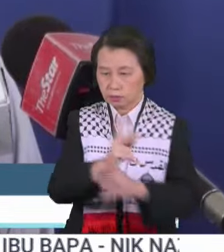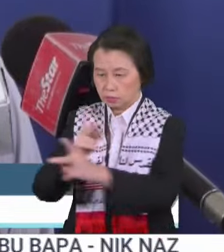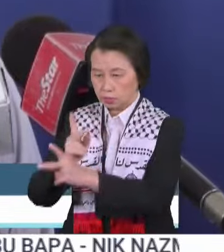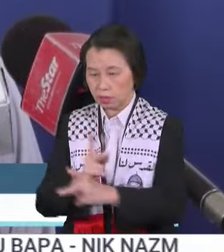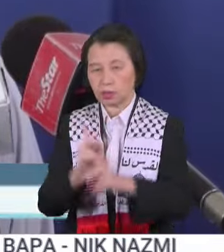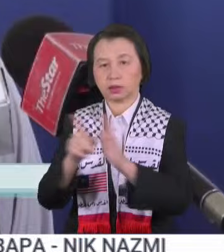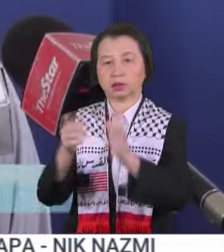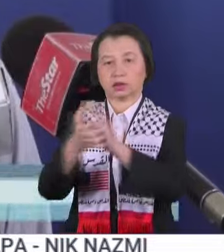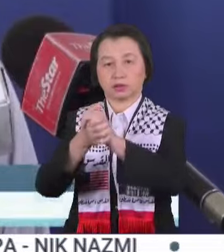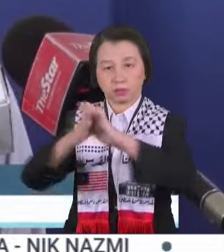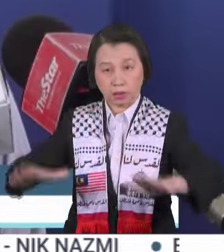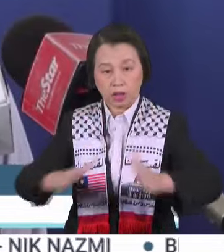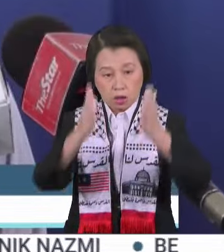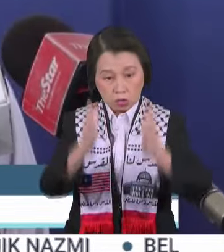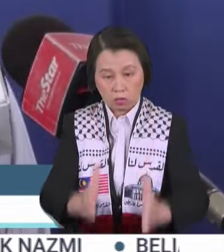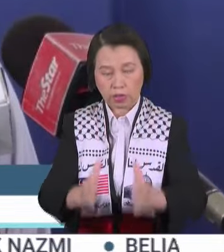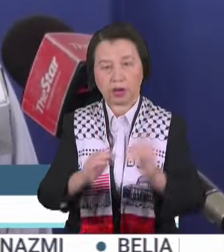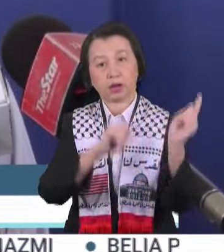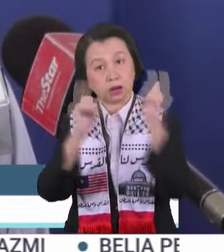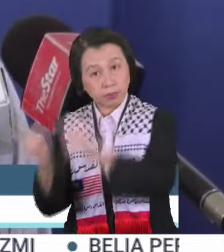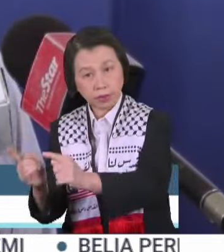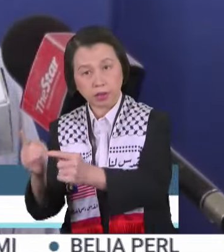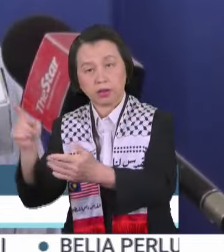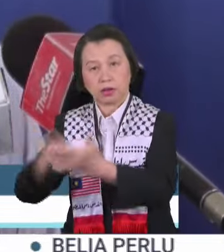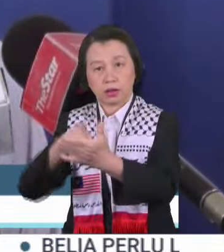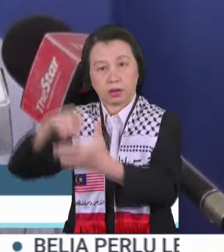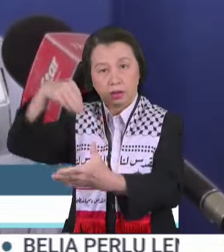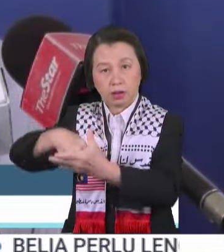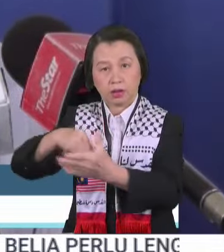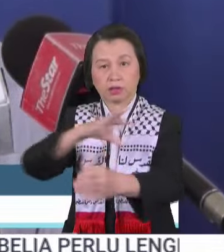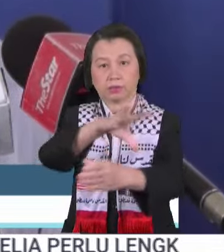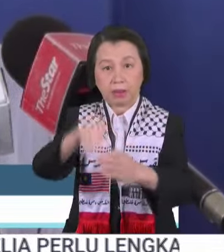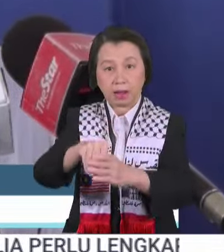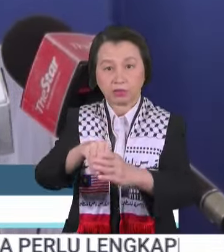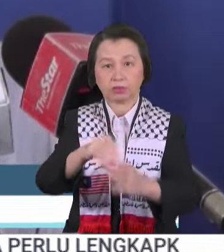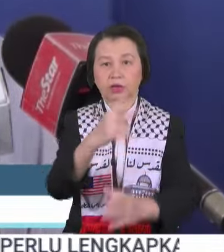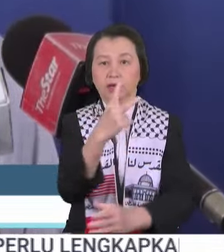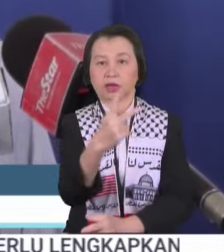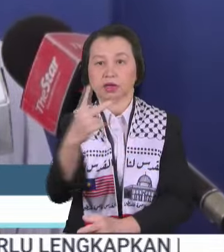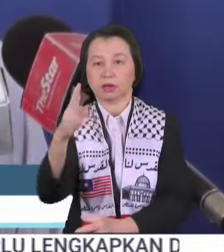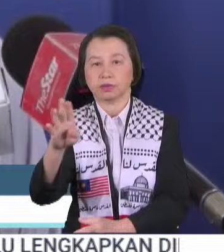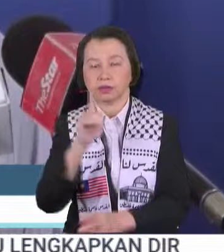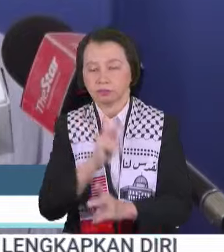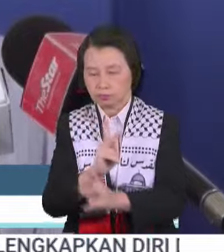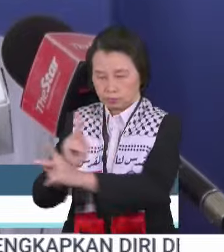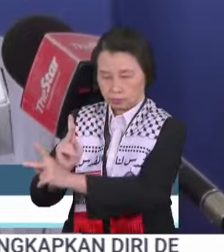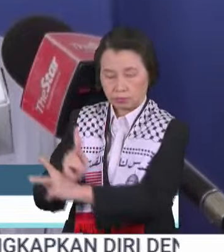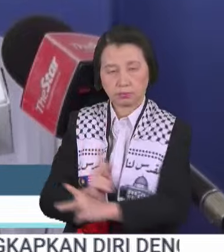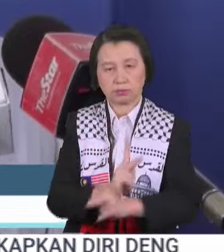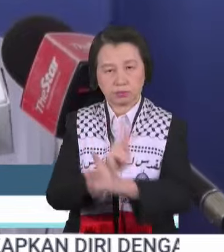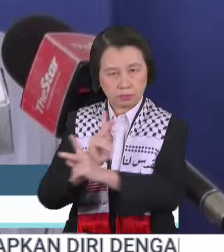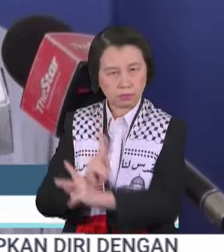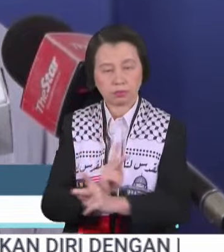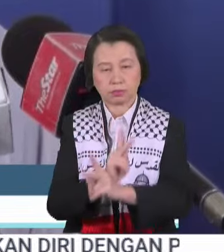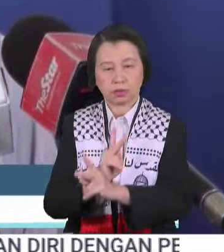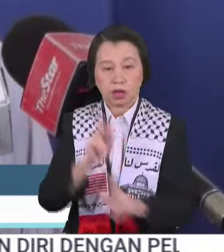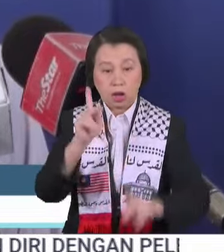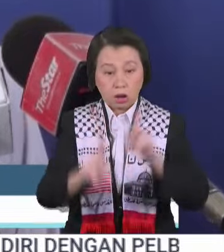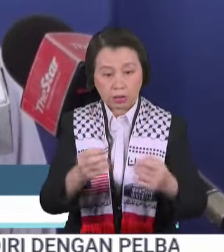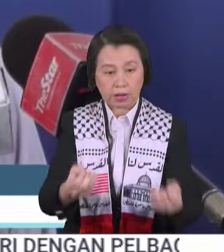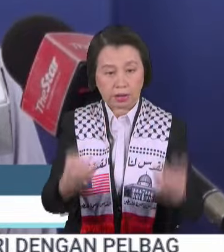keselamatan orang ramai termasuk di kawasan Kuala Kubu Baru ini adalah terjamin. Orang